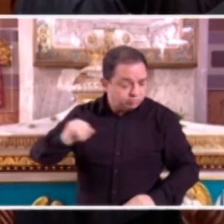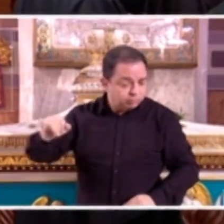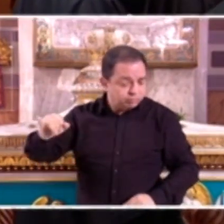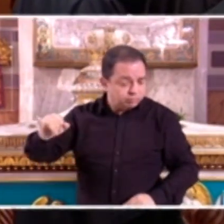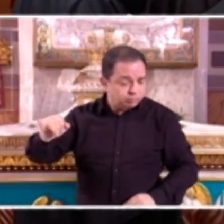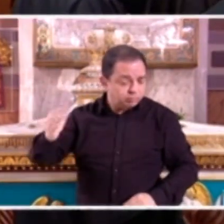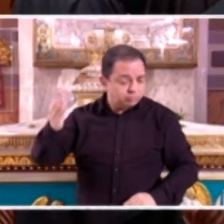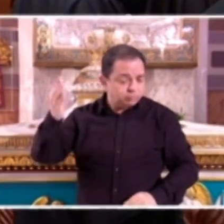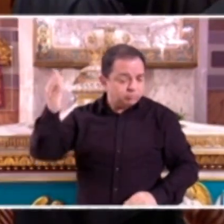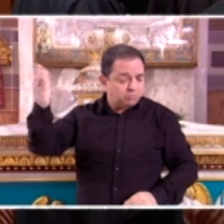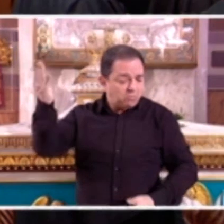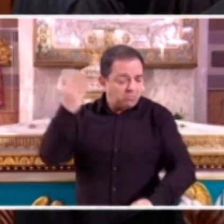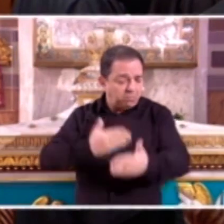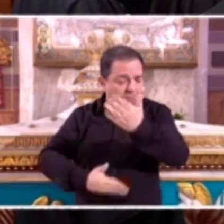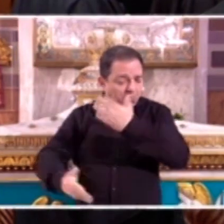επιλανθώ.